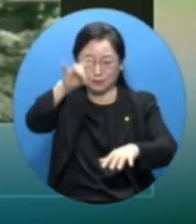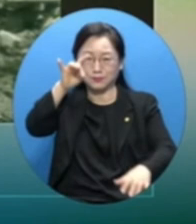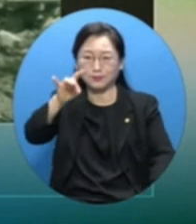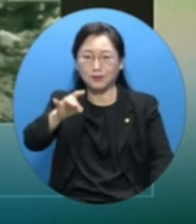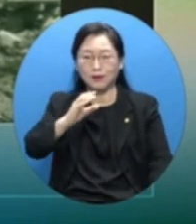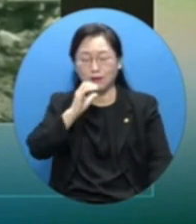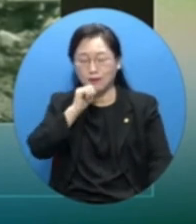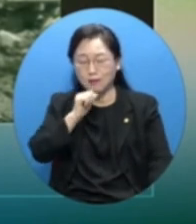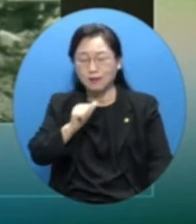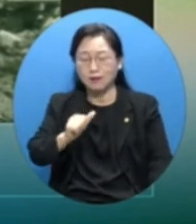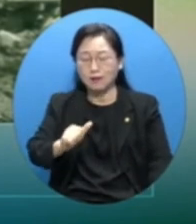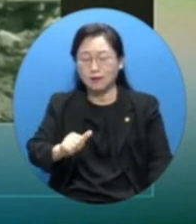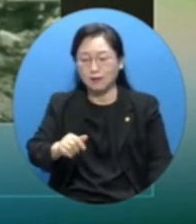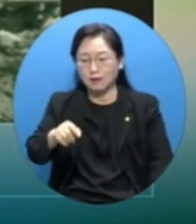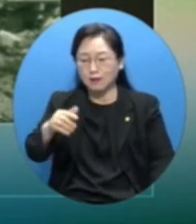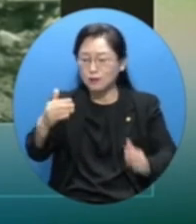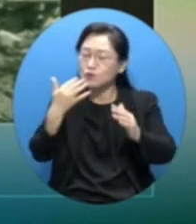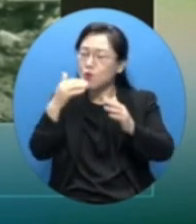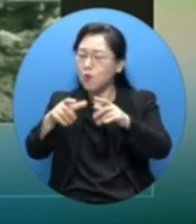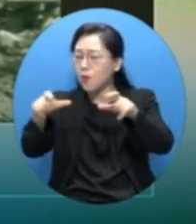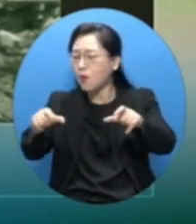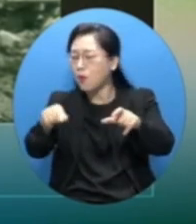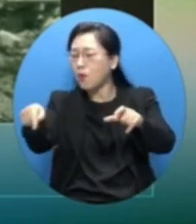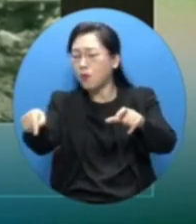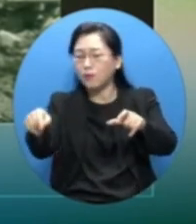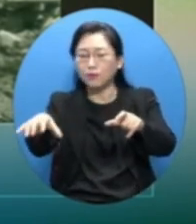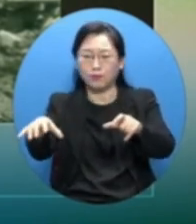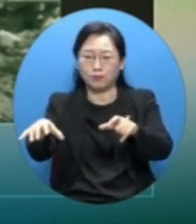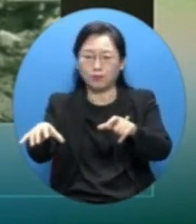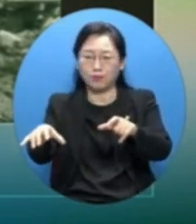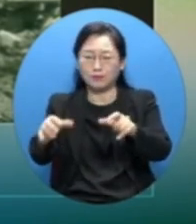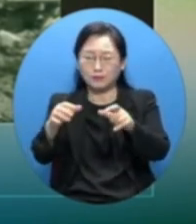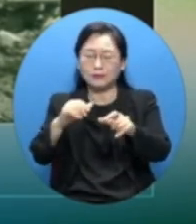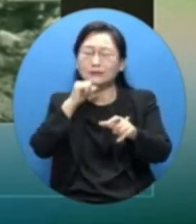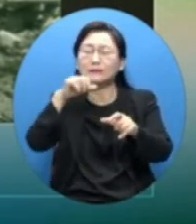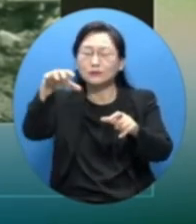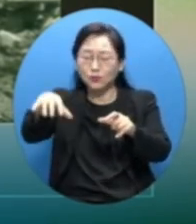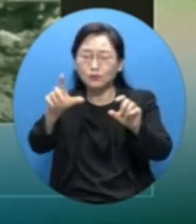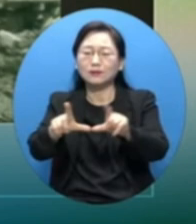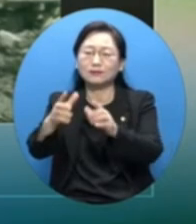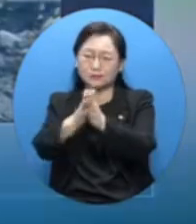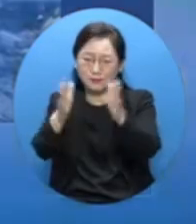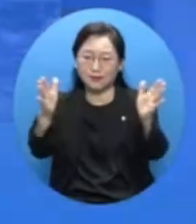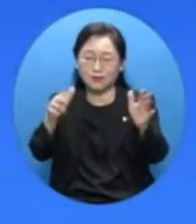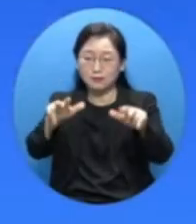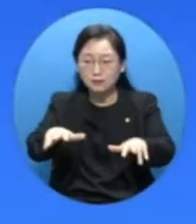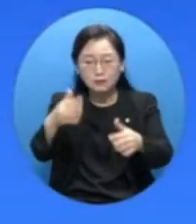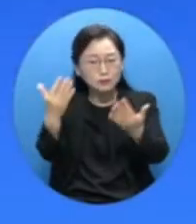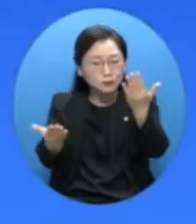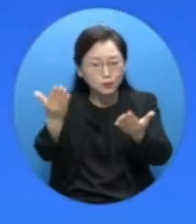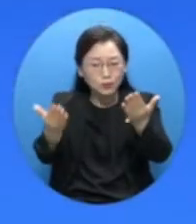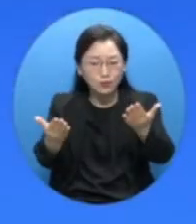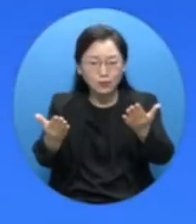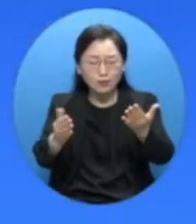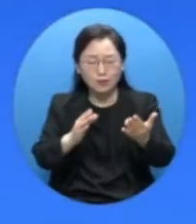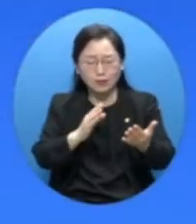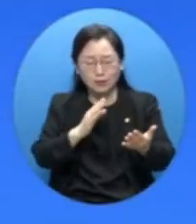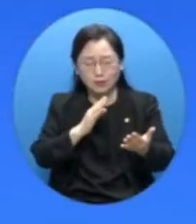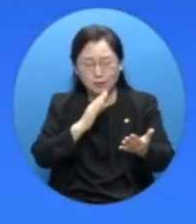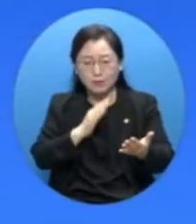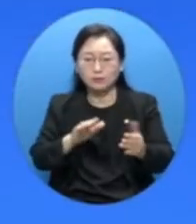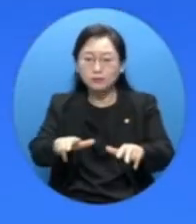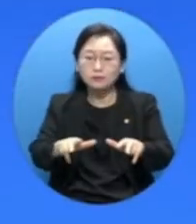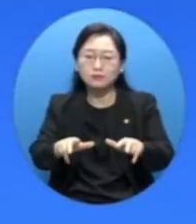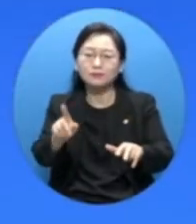서울 변두리의 빈민촌에서 우리 교회가 시작됐습니다. 지금에 비하면 우리는 너무나 상상할 수 없을 정도로 잘